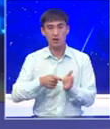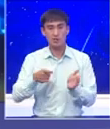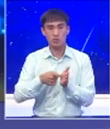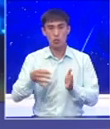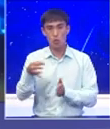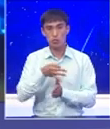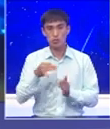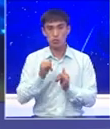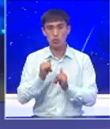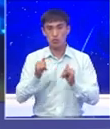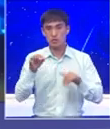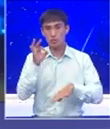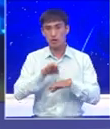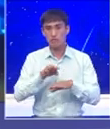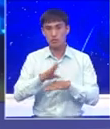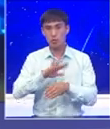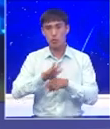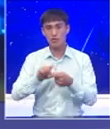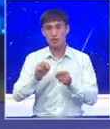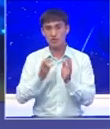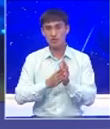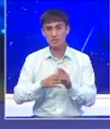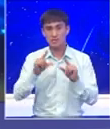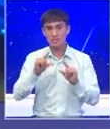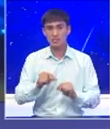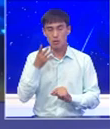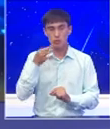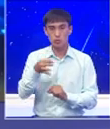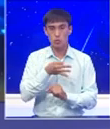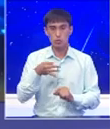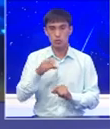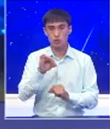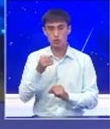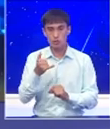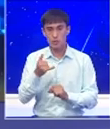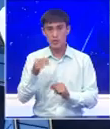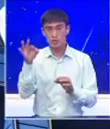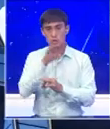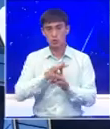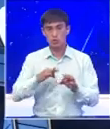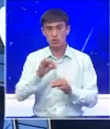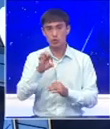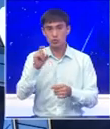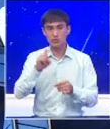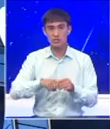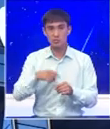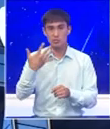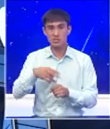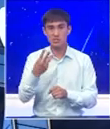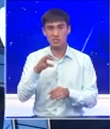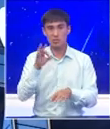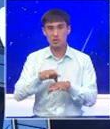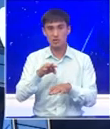Карагандинскую область. Темпы роста заболеваемости COVID-19 снизились в Алматинской области и ЖТСУ. За сутки в ЖТСУ зафиксировано